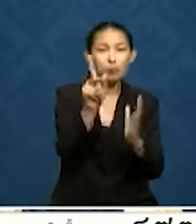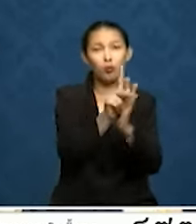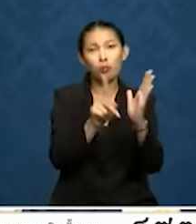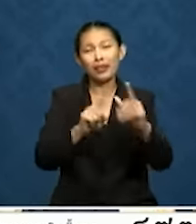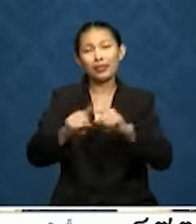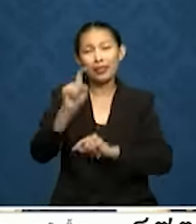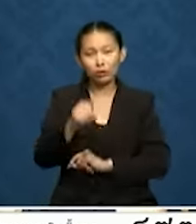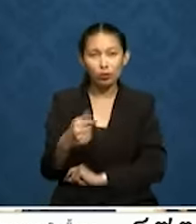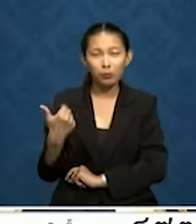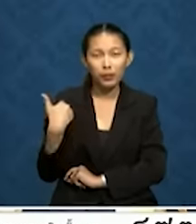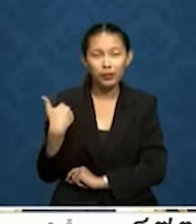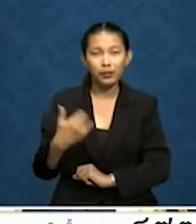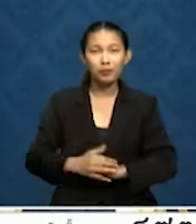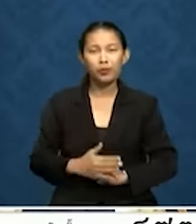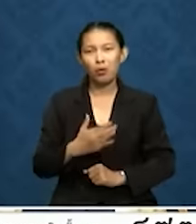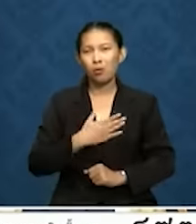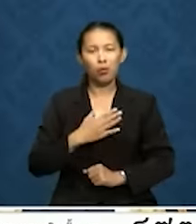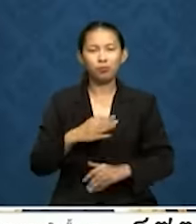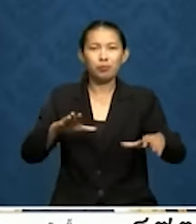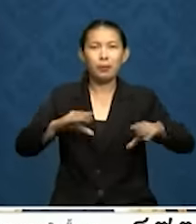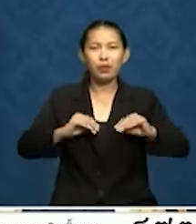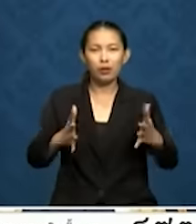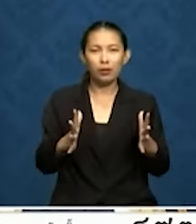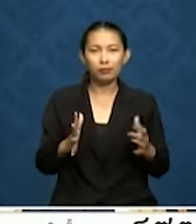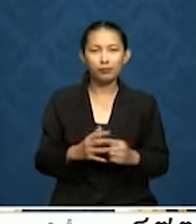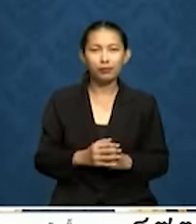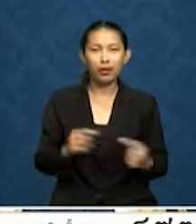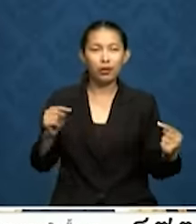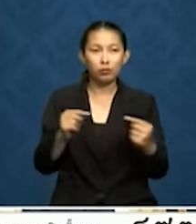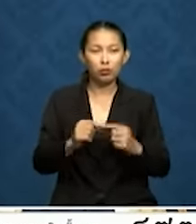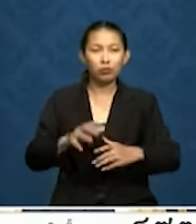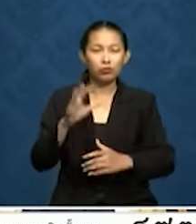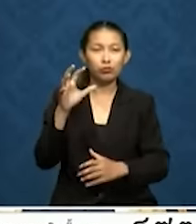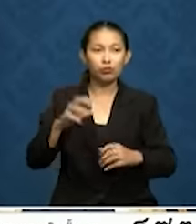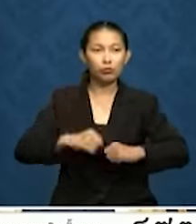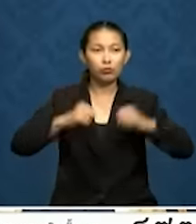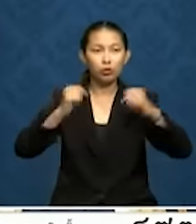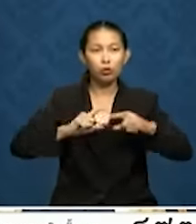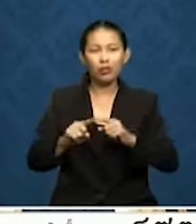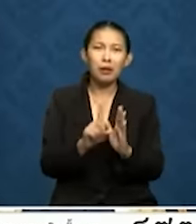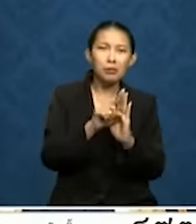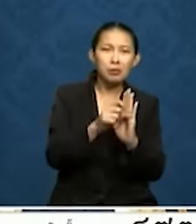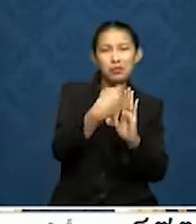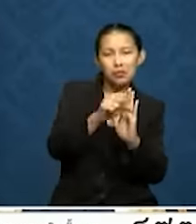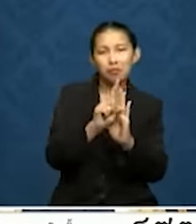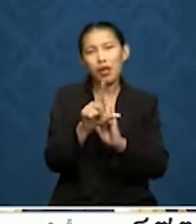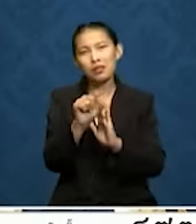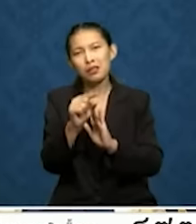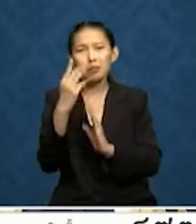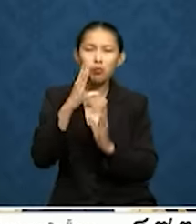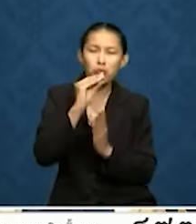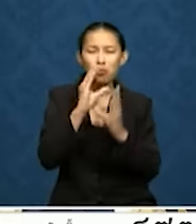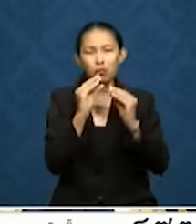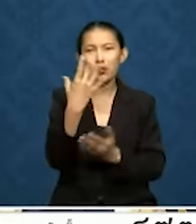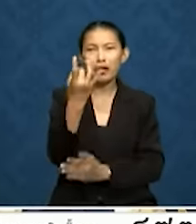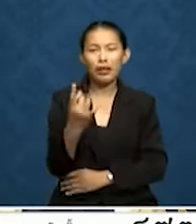รับผมไม่เห็นด้วยกับข้อตกลงจะบอก10นาที20นาทีจะพูดเรื่องอะไร